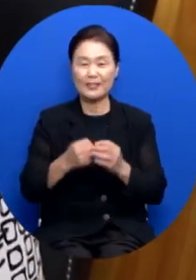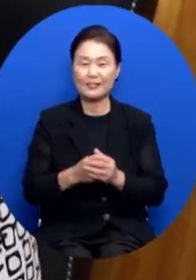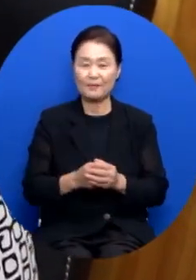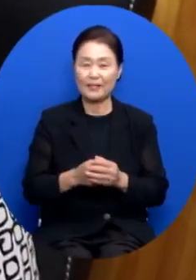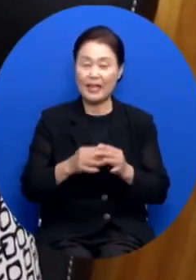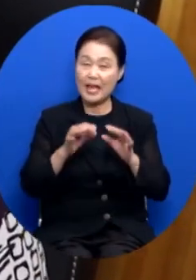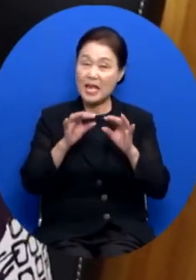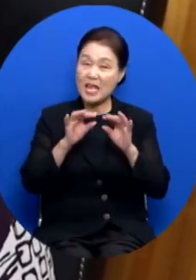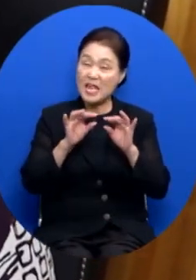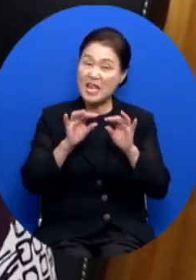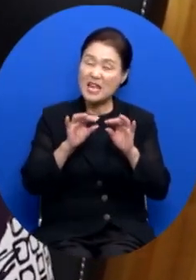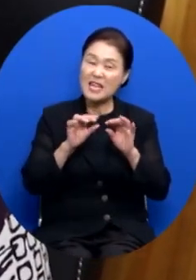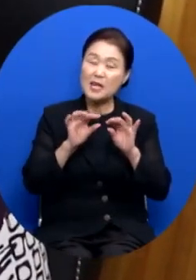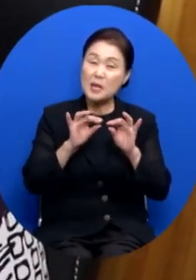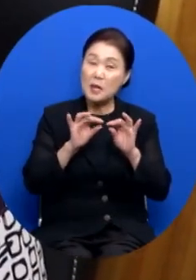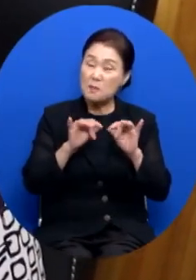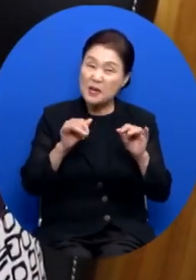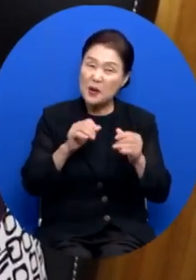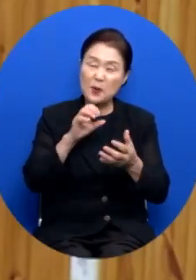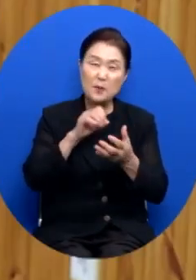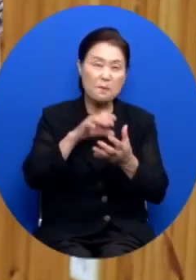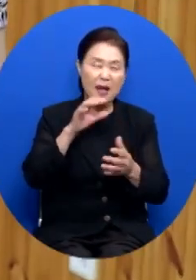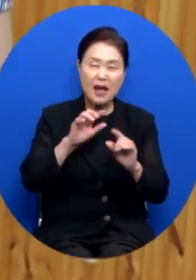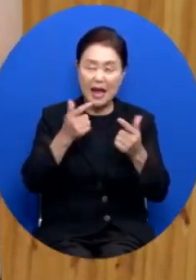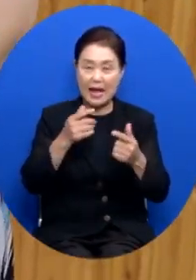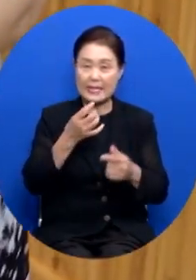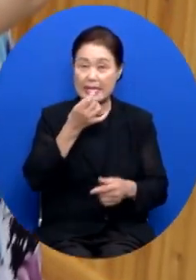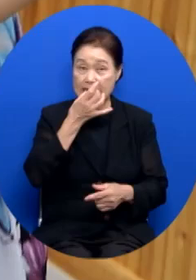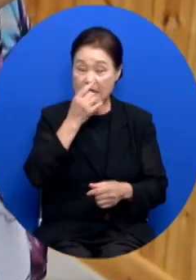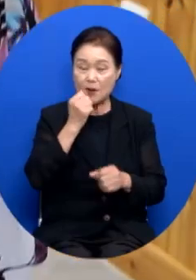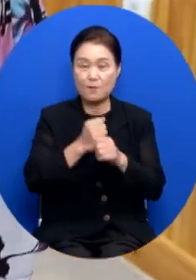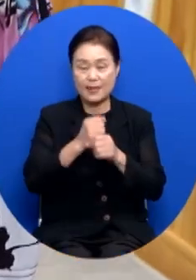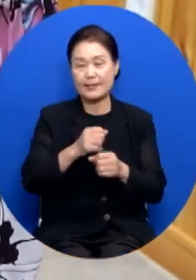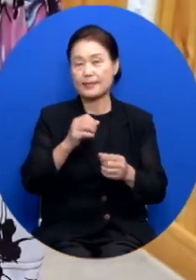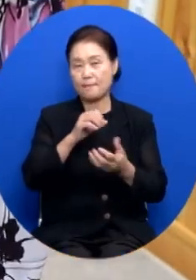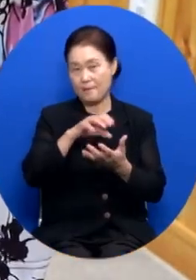빵이 아닌 쌀가루라서 건강에도 좋을 것 같고